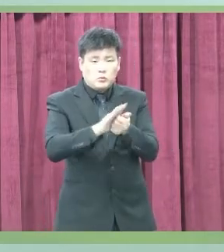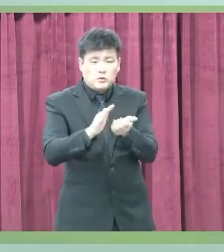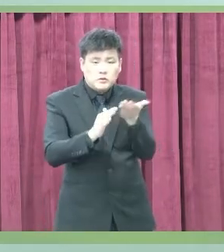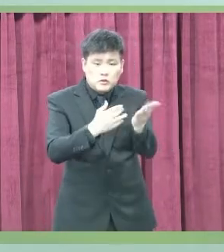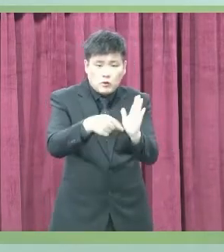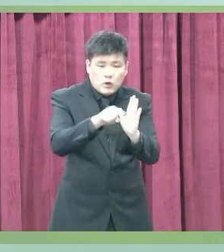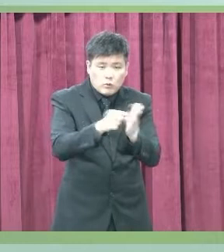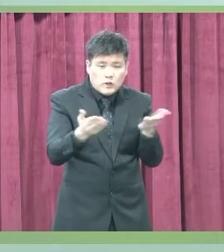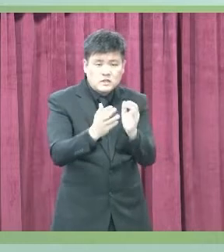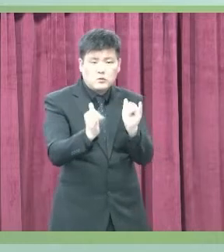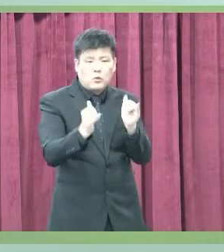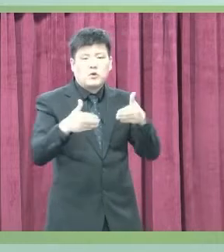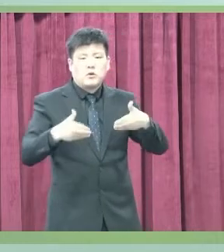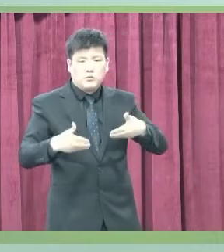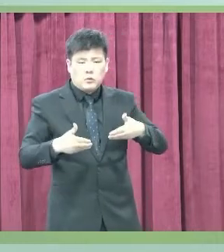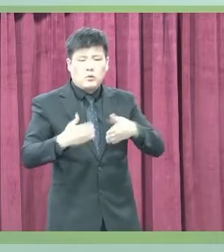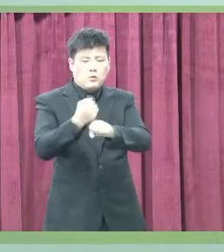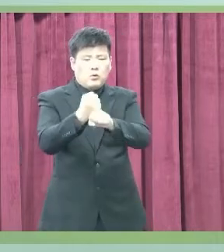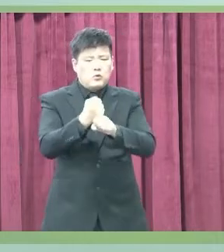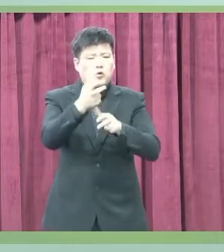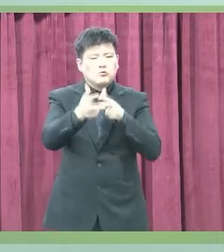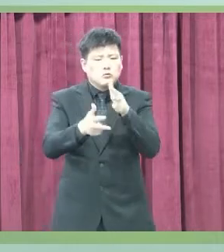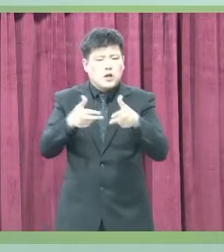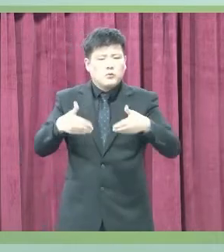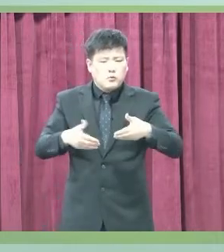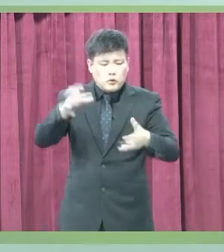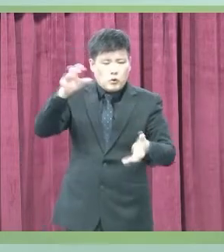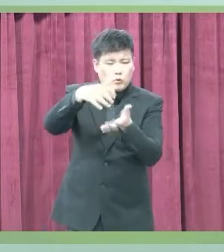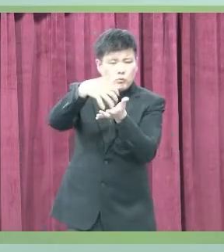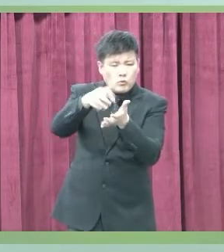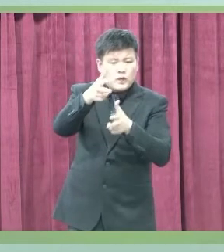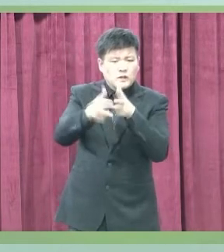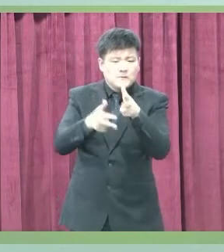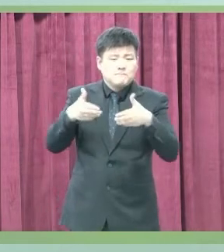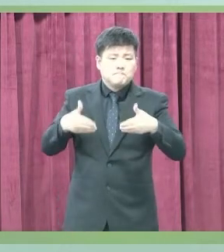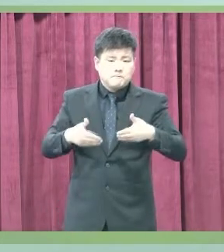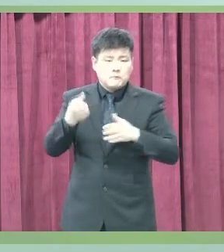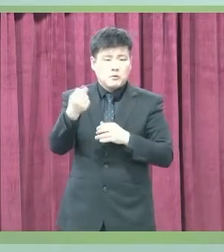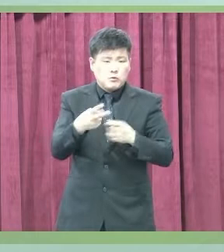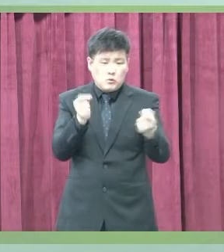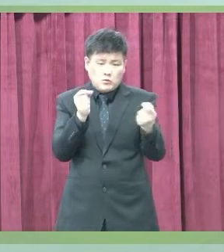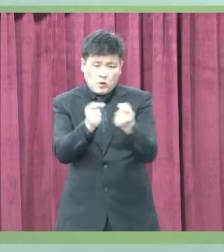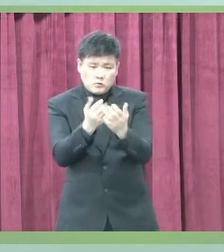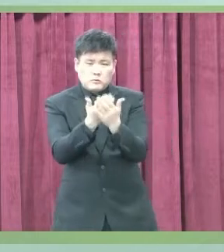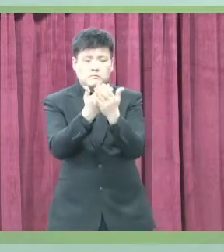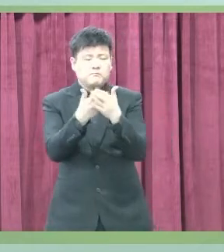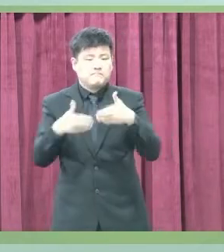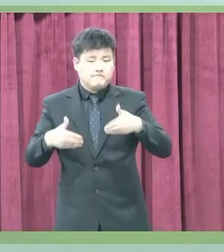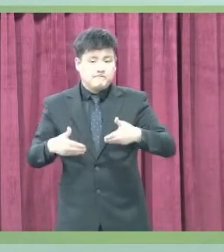위한 인력이 갖추어져야 되고 연구 사업이 이루어져야 되고 통계 사업이 이루어져야 되고 또 접근성이 향상돼야